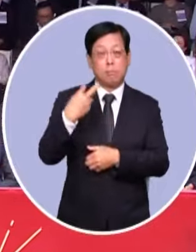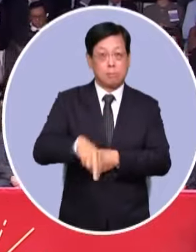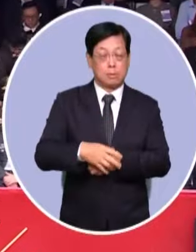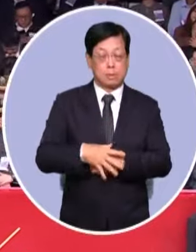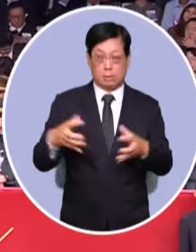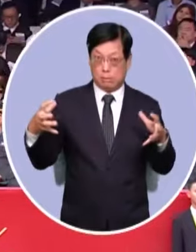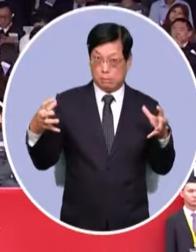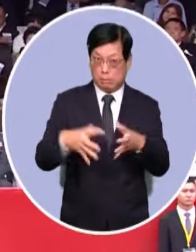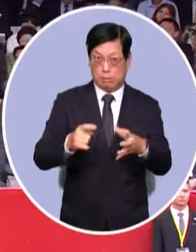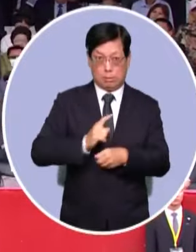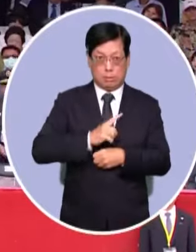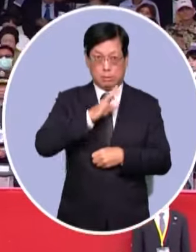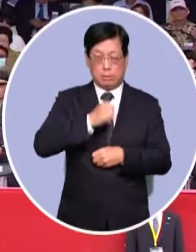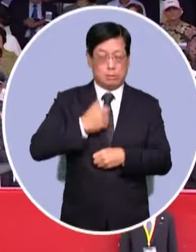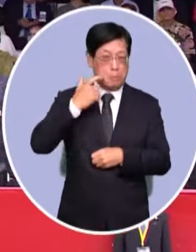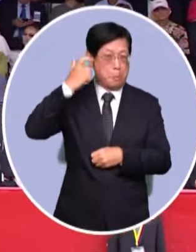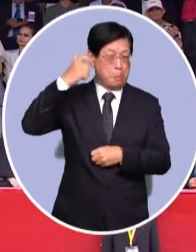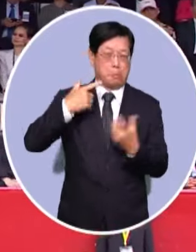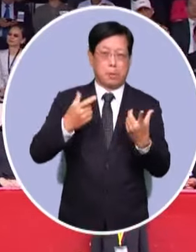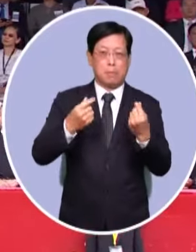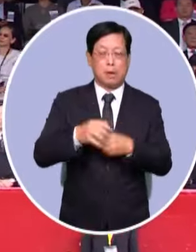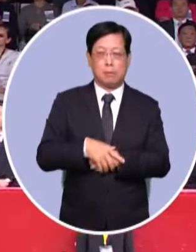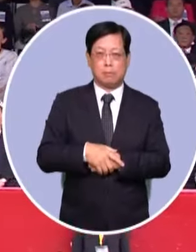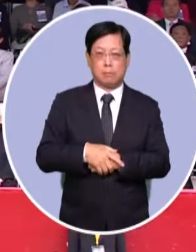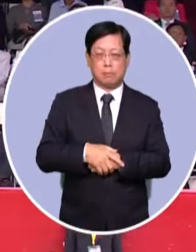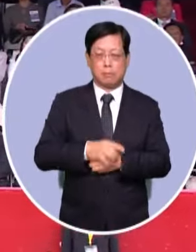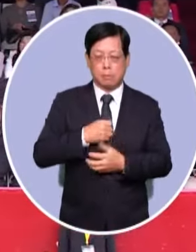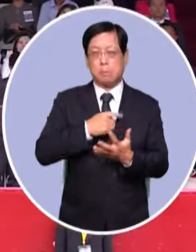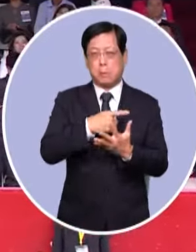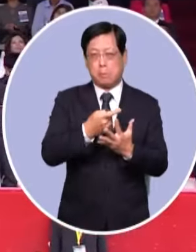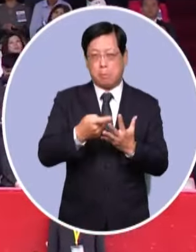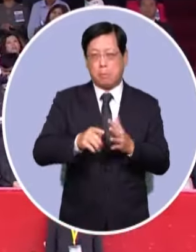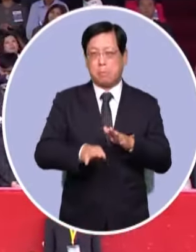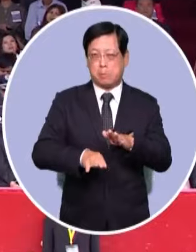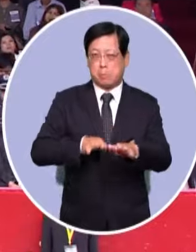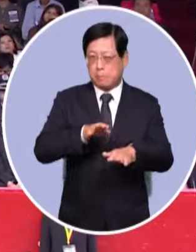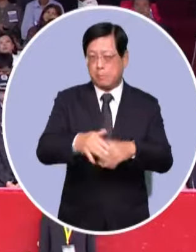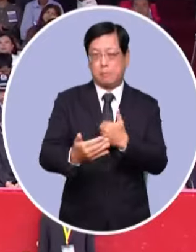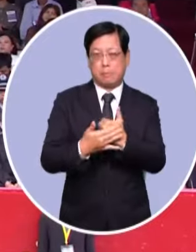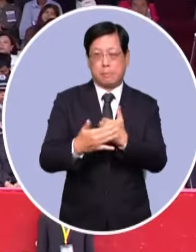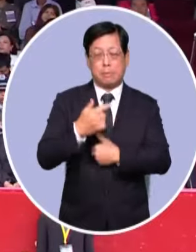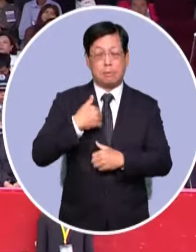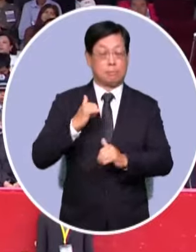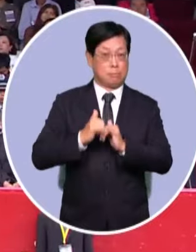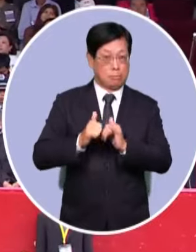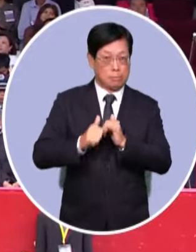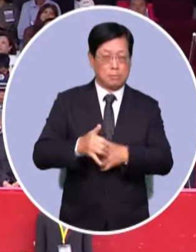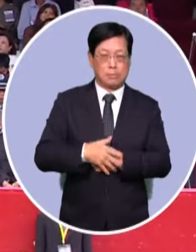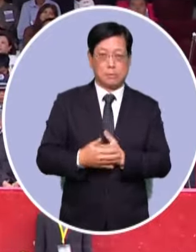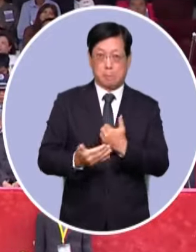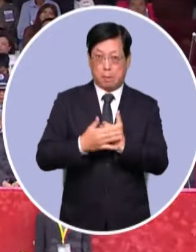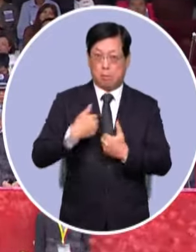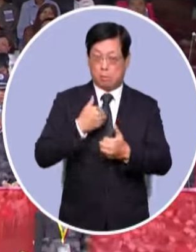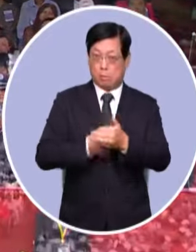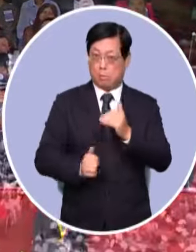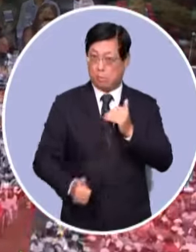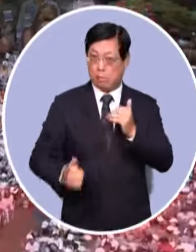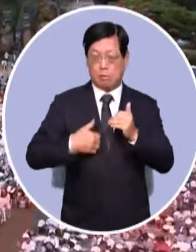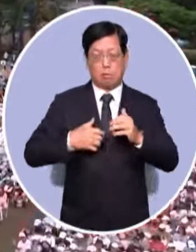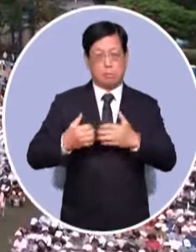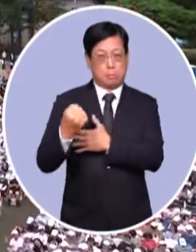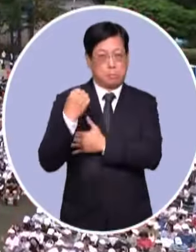共同的祖祖辈辈，一步一脚印为国人同胞、为后辈来打